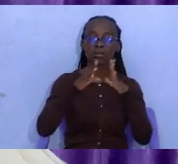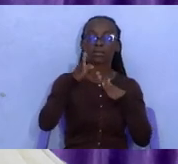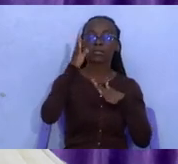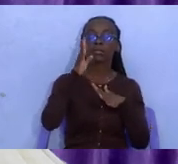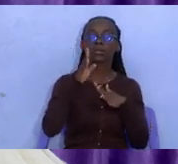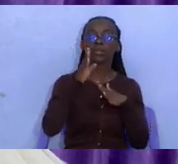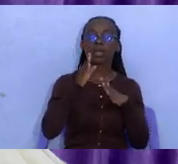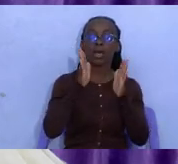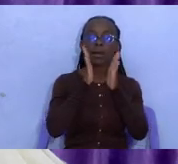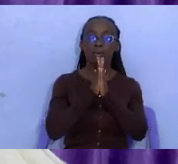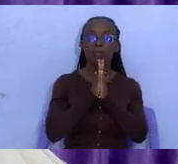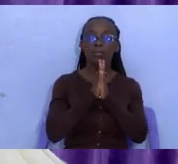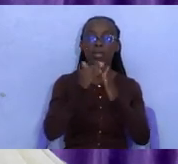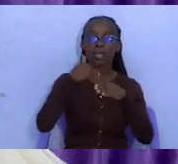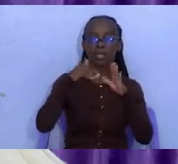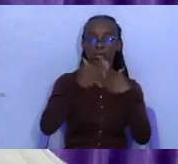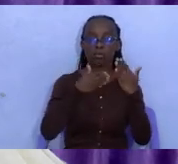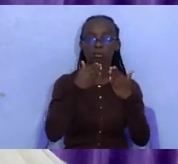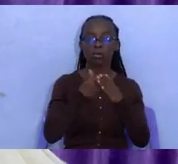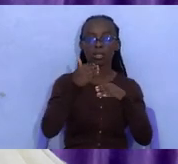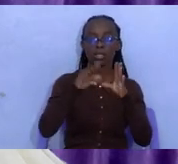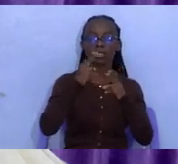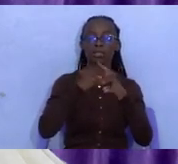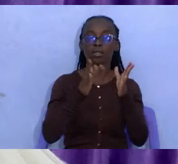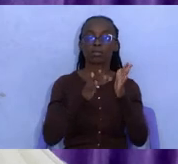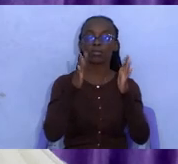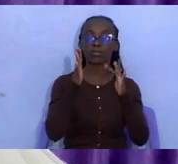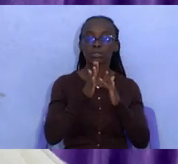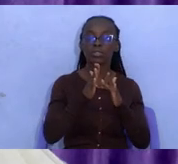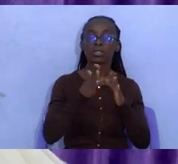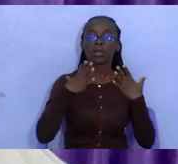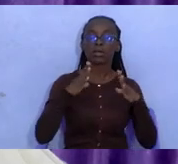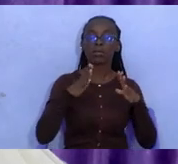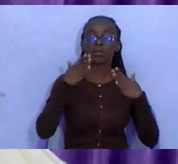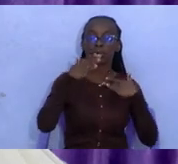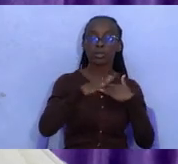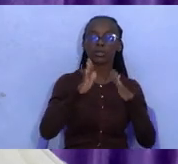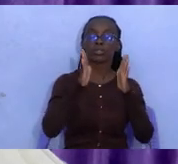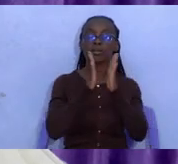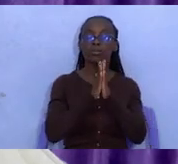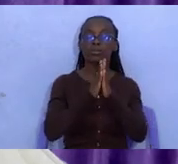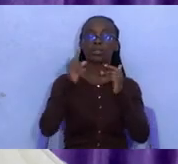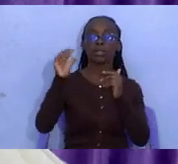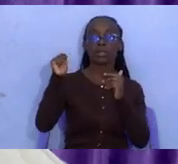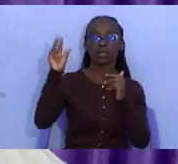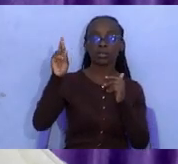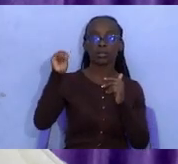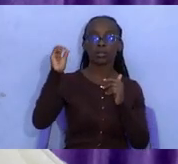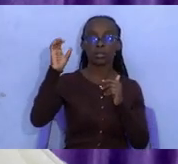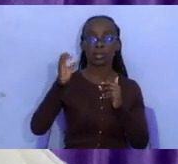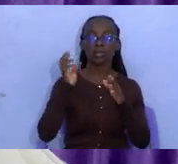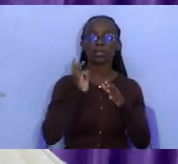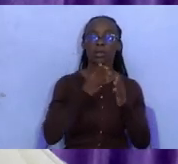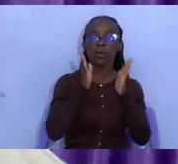ninaomba neema kwa kila mmoja katika jina la Yesu. Watu wako Bwana tunaomba neema, watu wako tunaomba